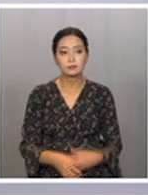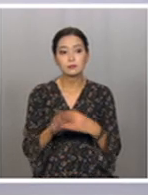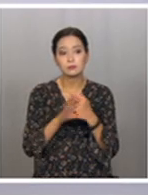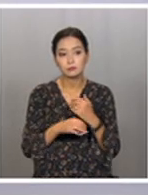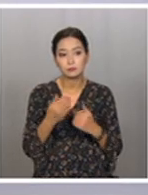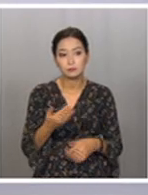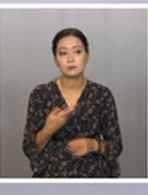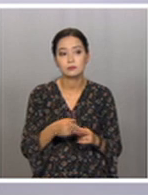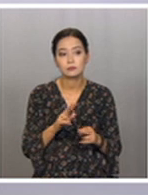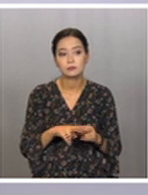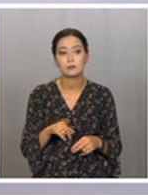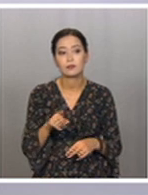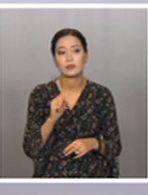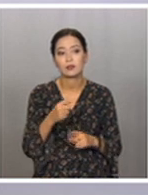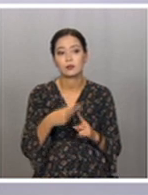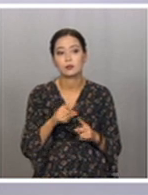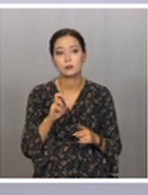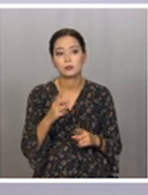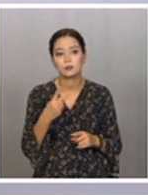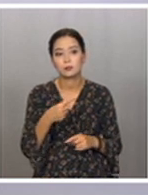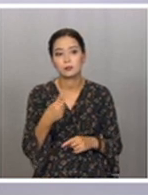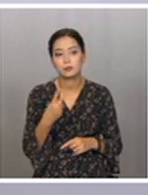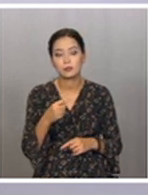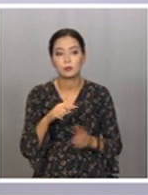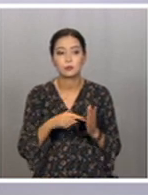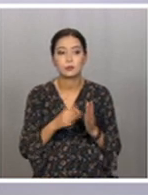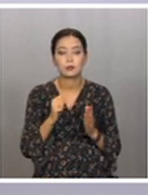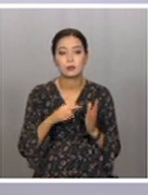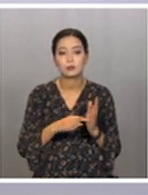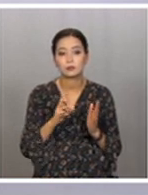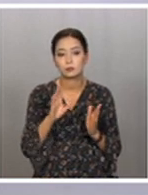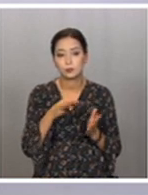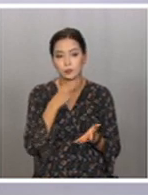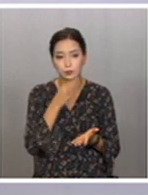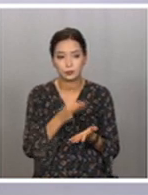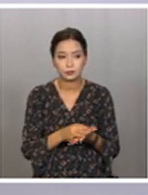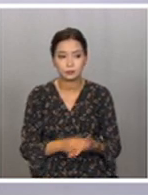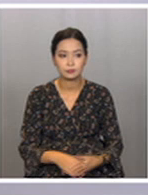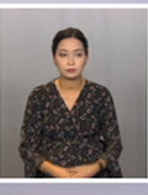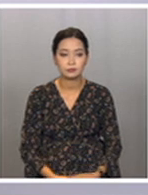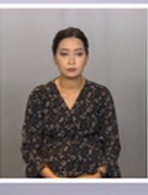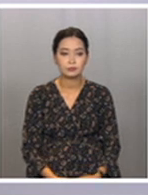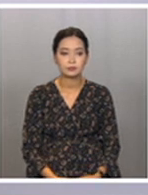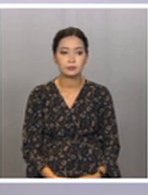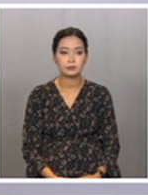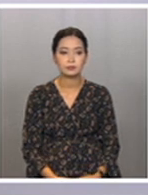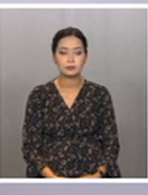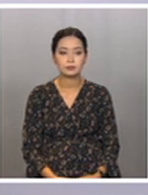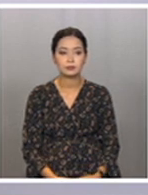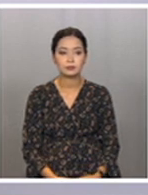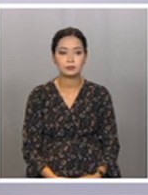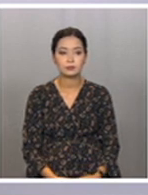Сонда ол жерде біз А вектор мен Б векторының айырымының квадраты ол тең А векторының квадраты қосылған